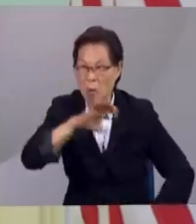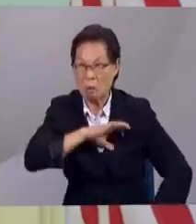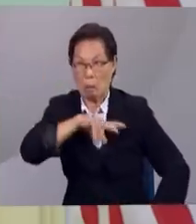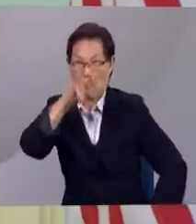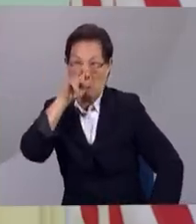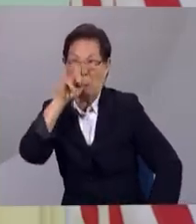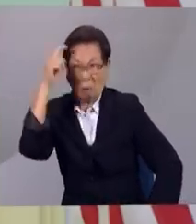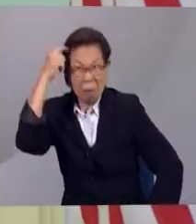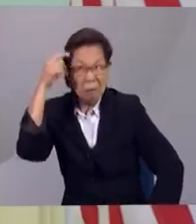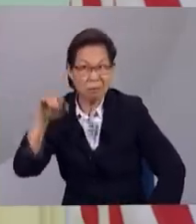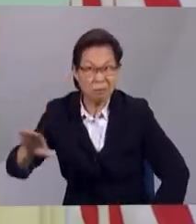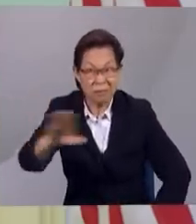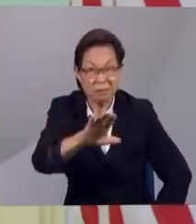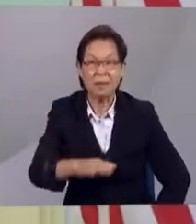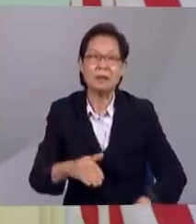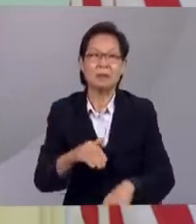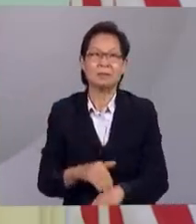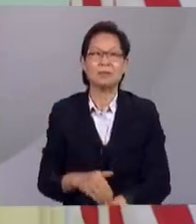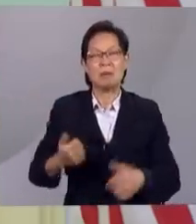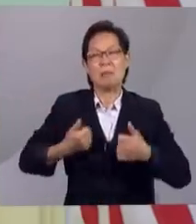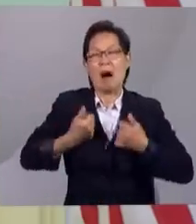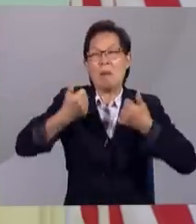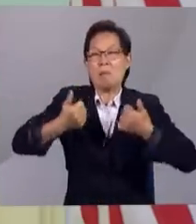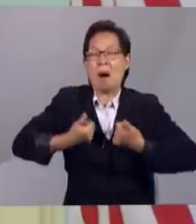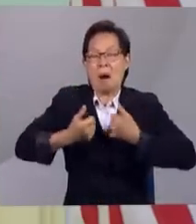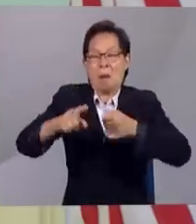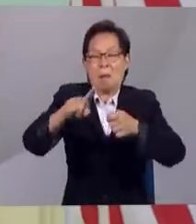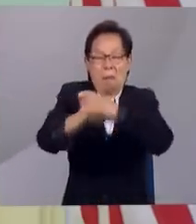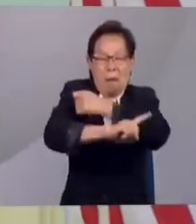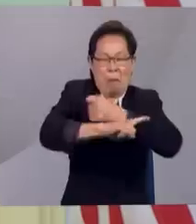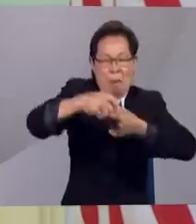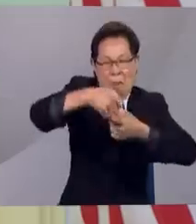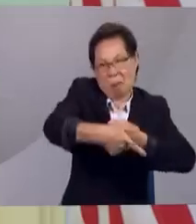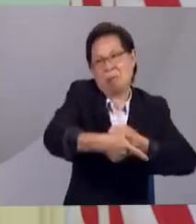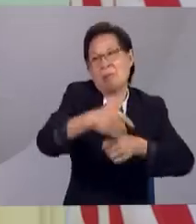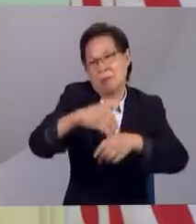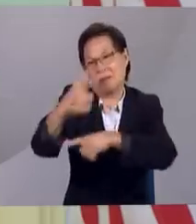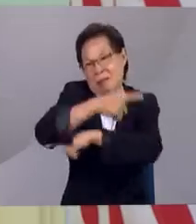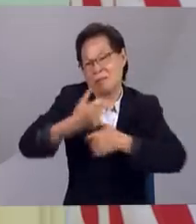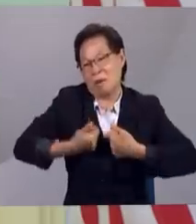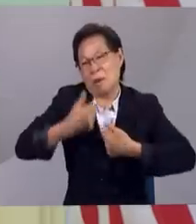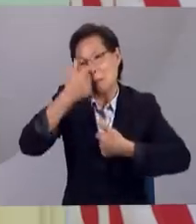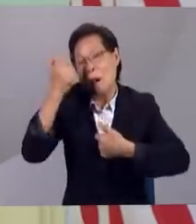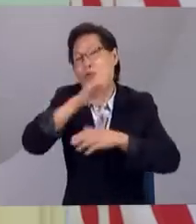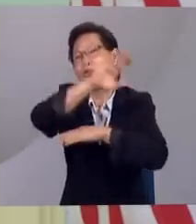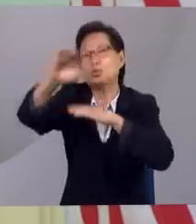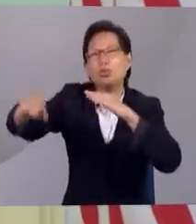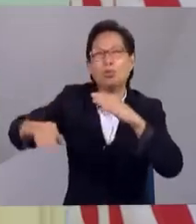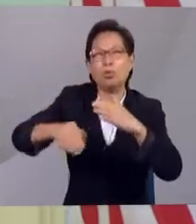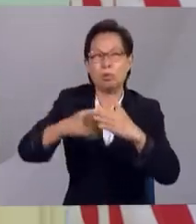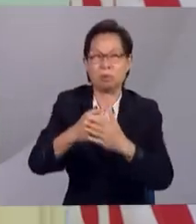ini. Ziarah Aidilfitri diberikan kompaun dan sebagainya. Tetapi daripada